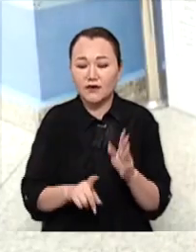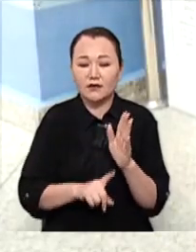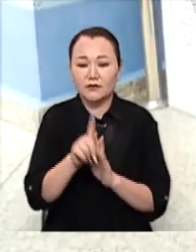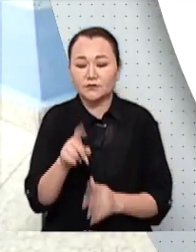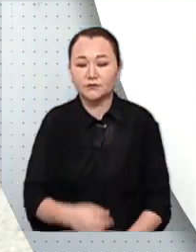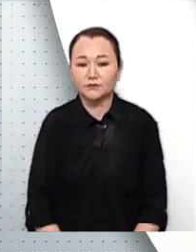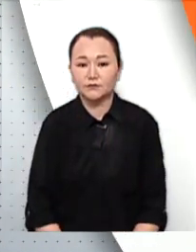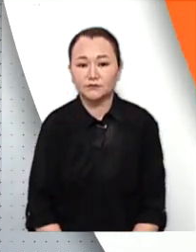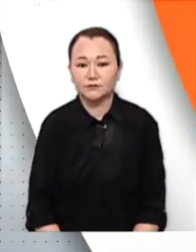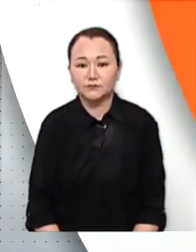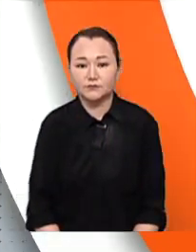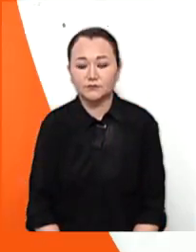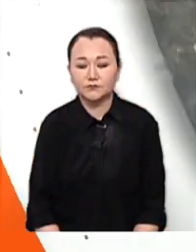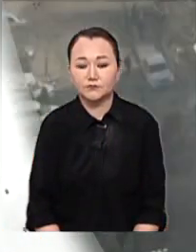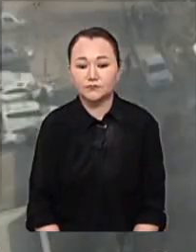башталды?